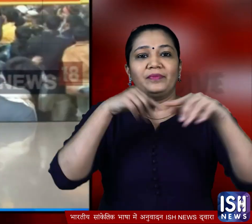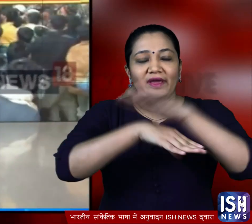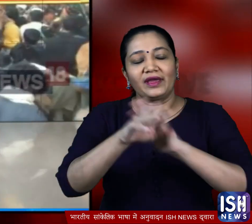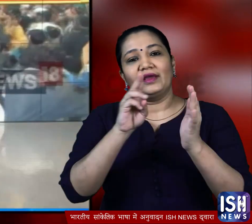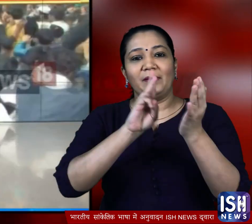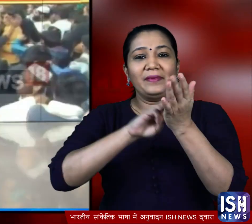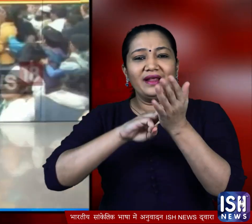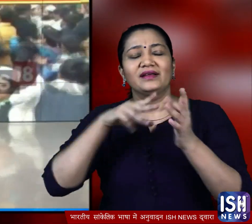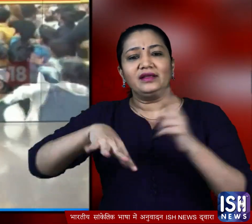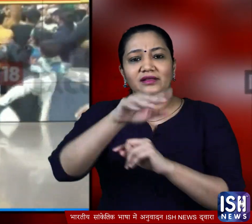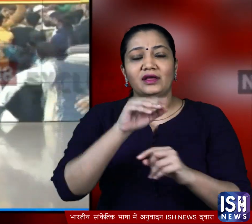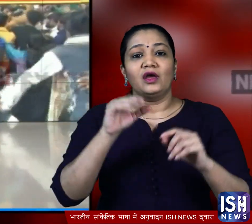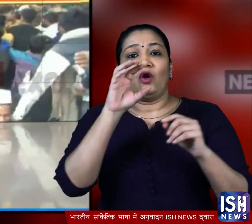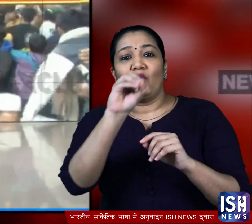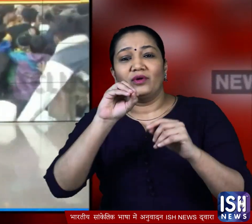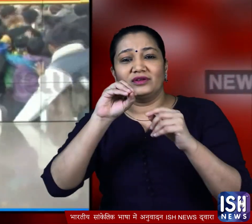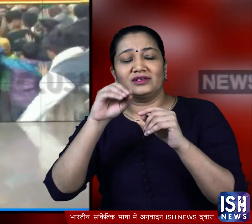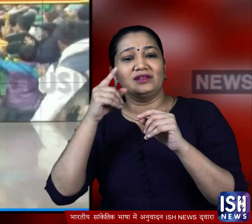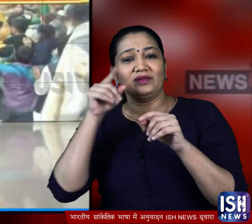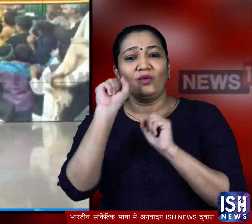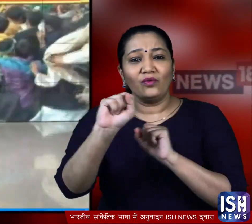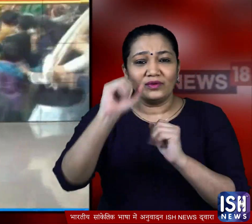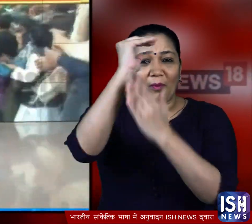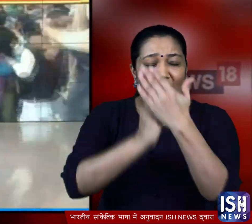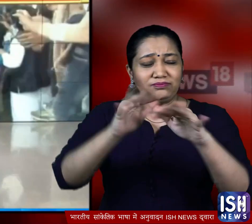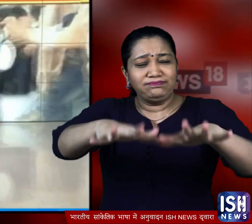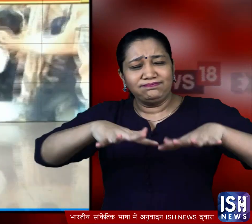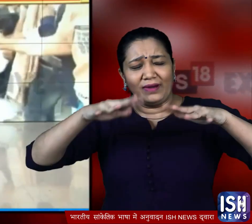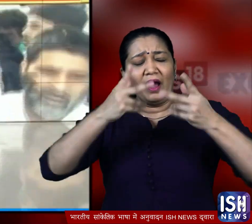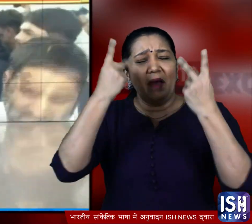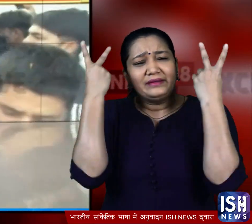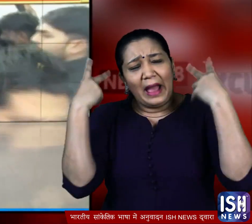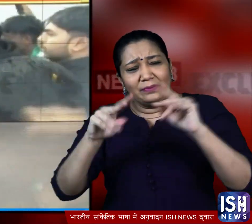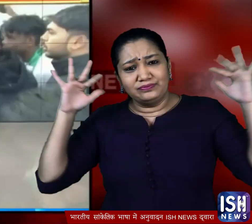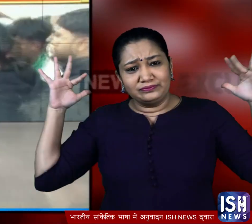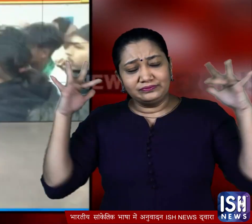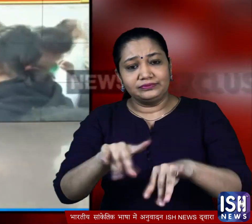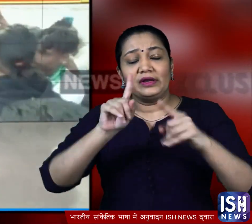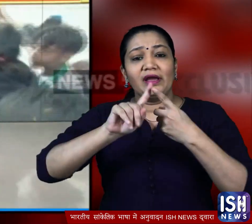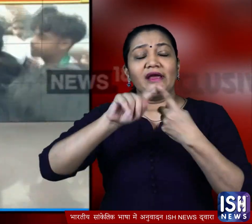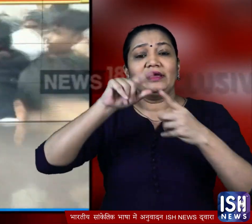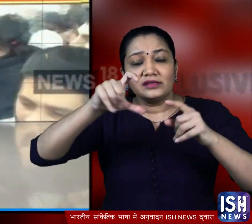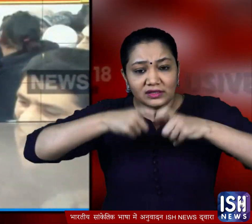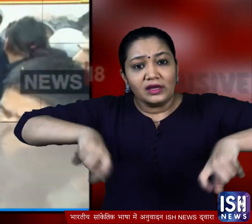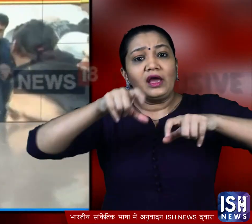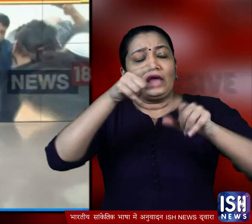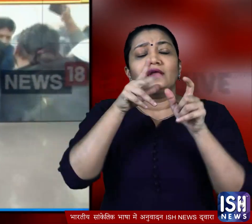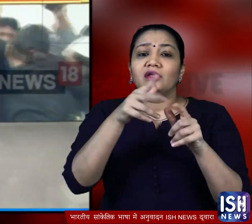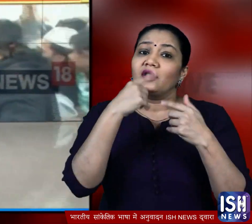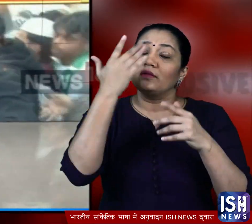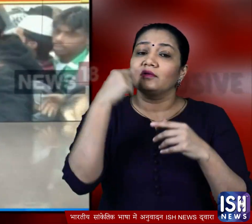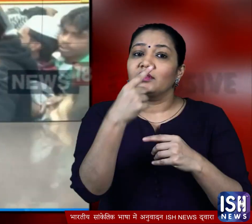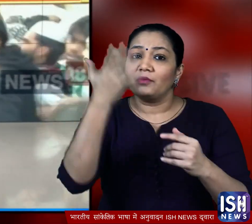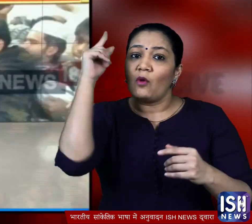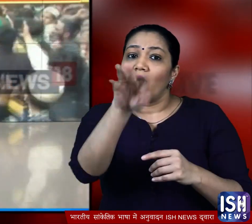पहुंचे एआईएमआईएम नेता असदुद्दीन ओवैसी की जनसभा में भीड़ उमड़ पड़ी। चुनाव आयोग ने एक दिन पहले ही ऐलान किया था कि जनसभाओं में अब 1000 लोग